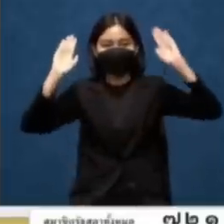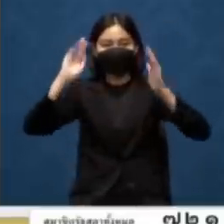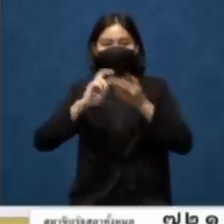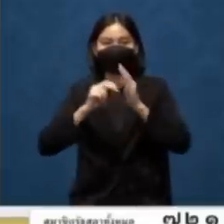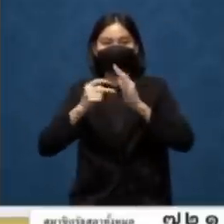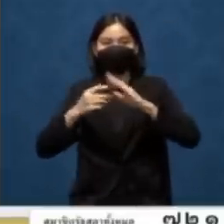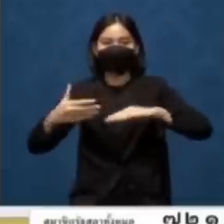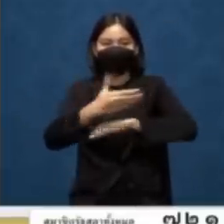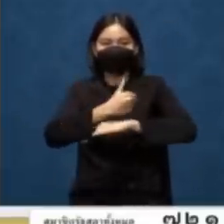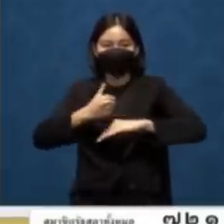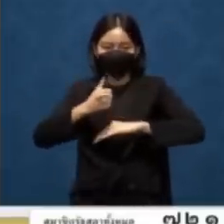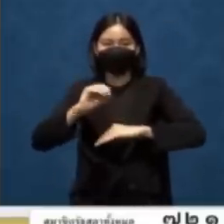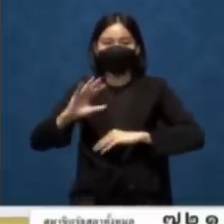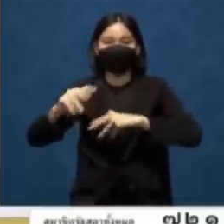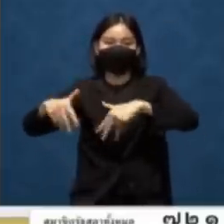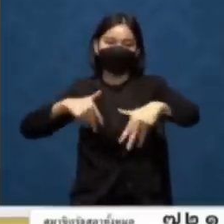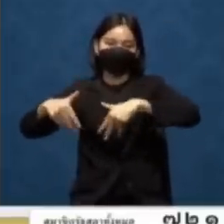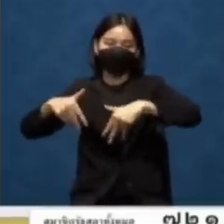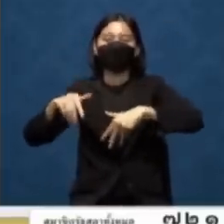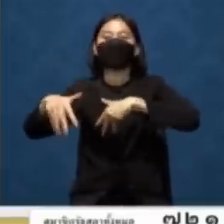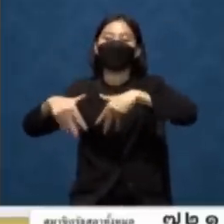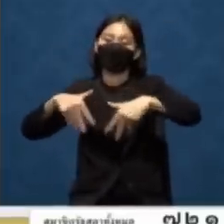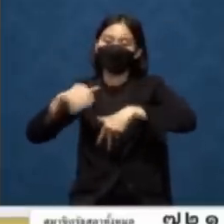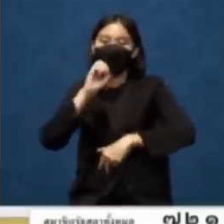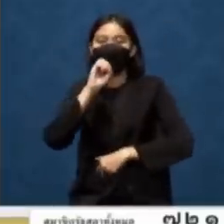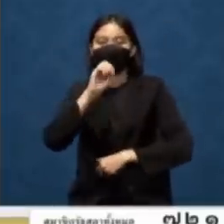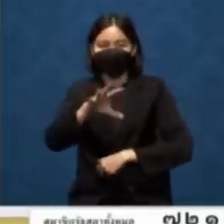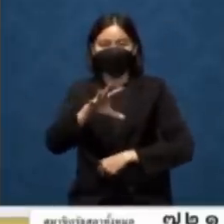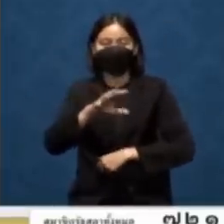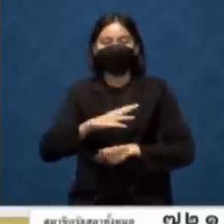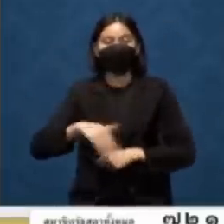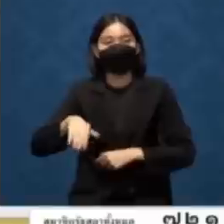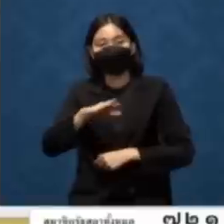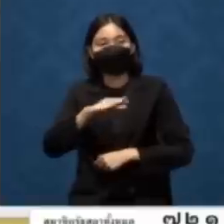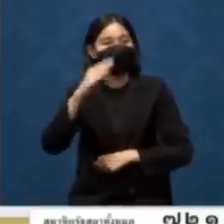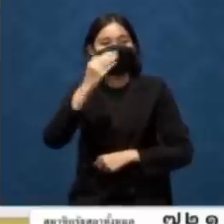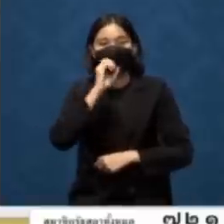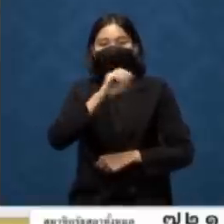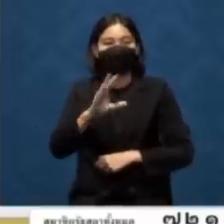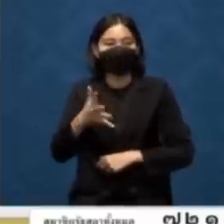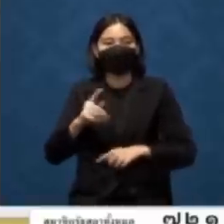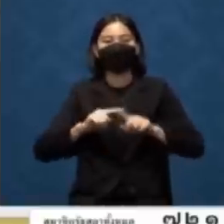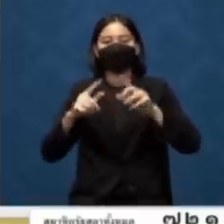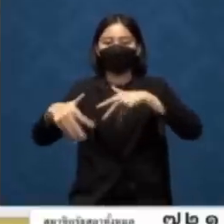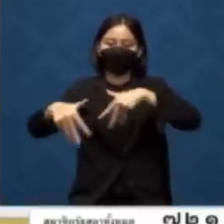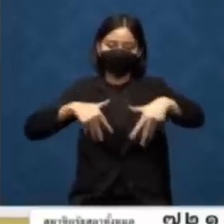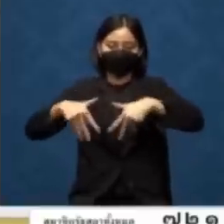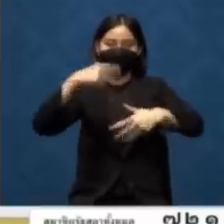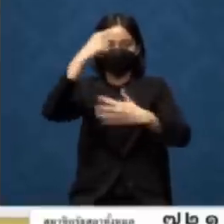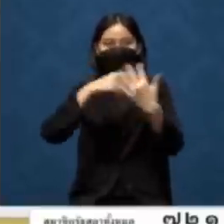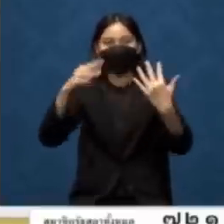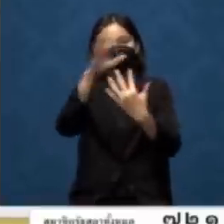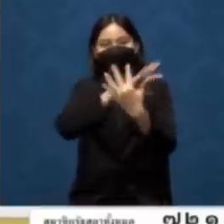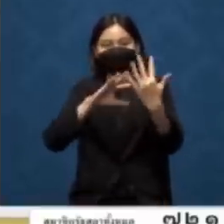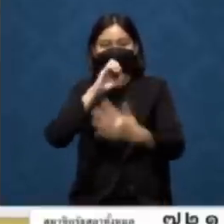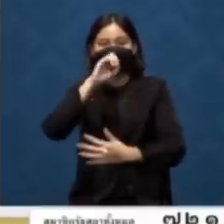ของประชาชนกใหประชาชเป็คนบอกผมไม่ไดเปคนบอกและทานกจะไมไดเปคนบอกแต่ประชาชนจะเปนคนบอกทั้งประเทศว่าจะ